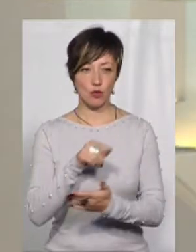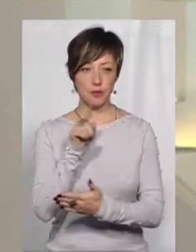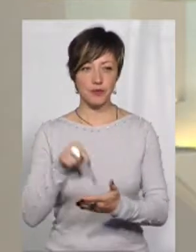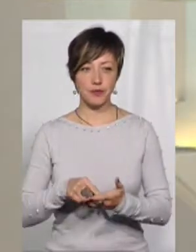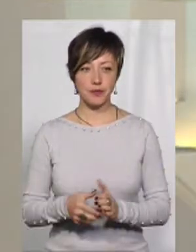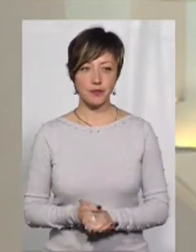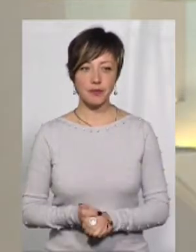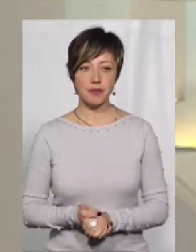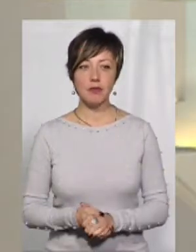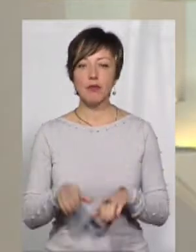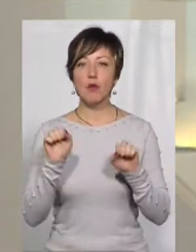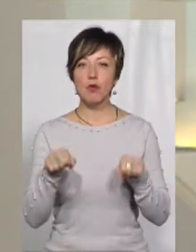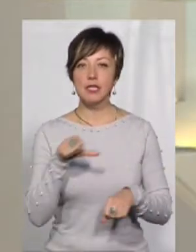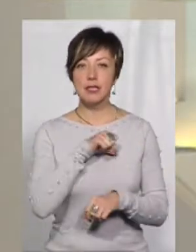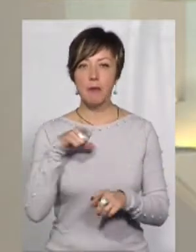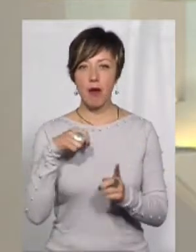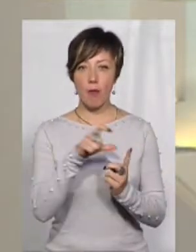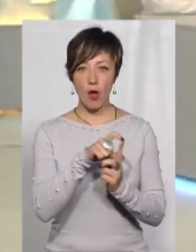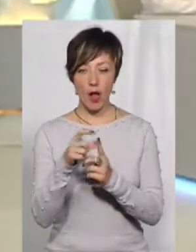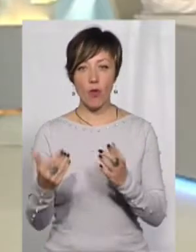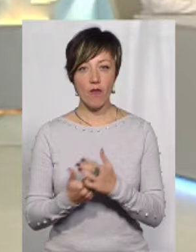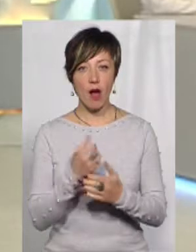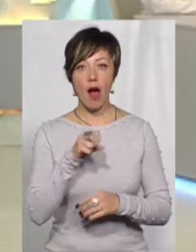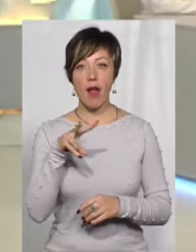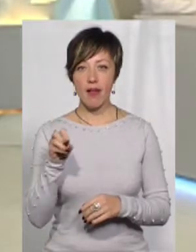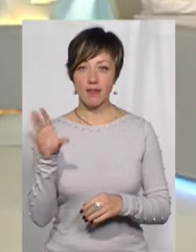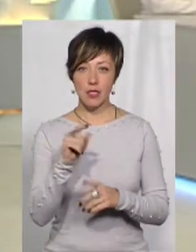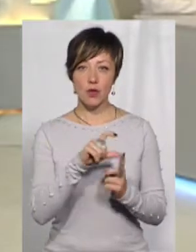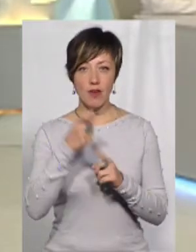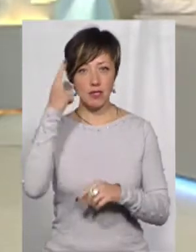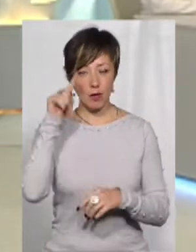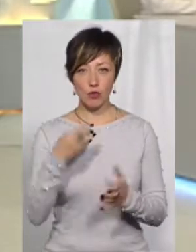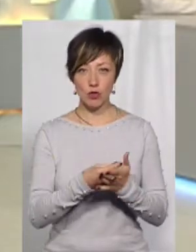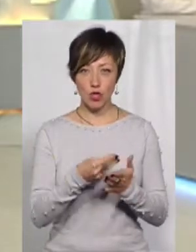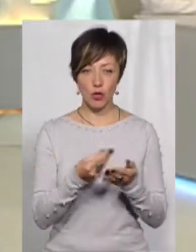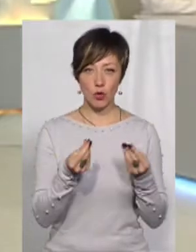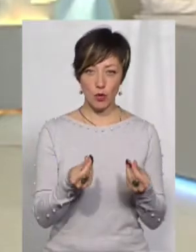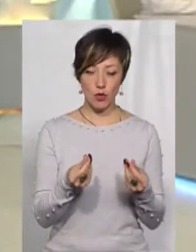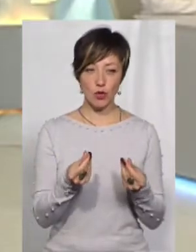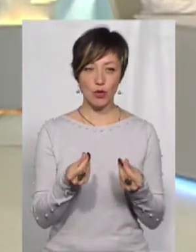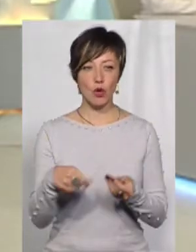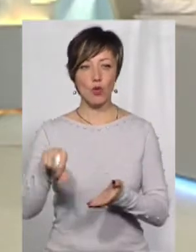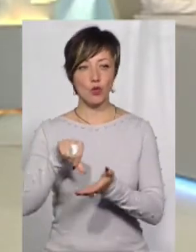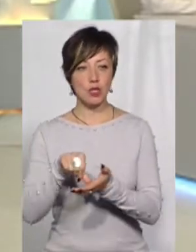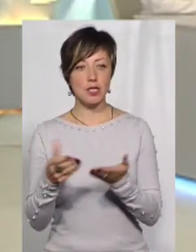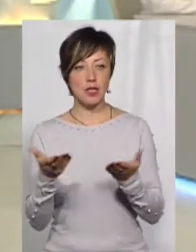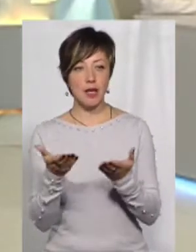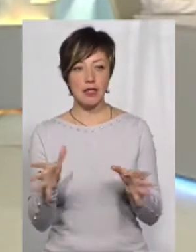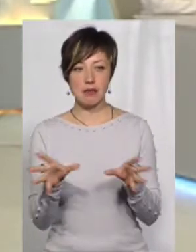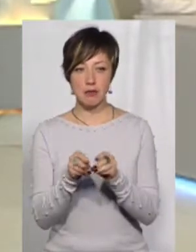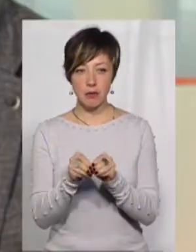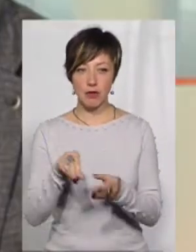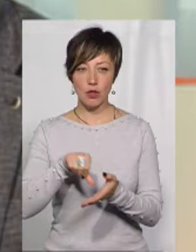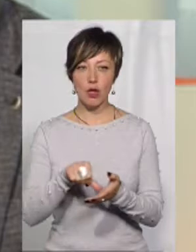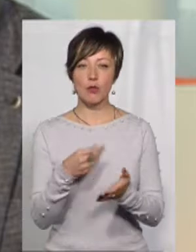власне, може саме поняття із нових, але всі слова нам знайомі. Да? Бюджет – це гроші. Участь – це якась